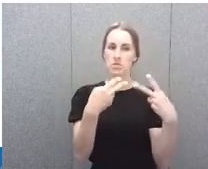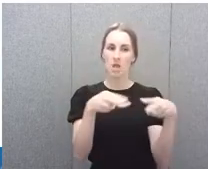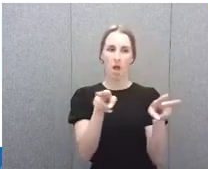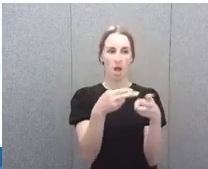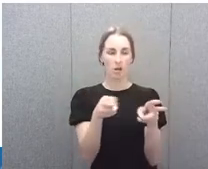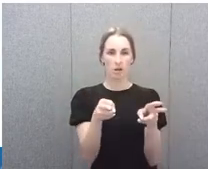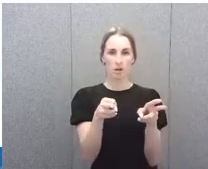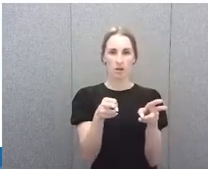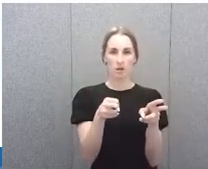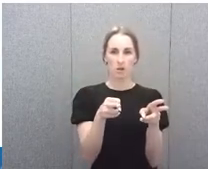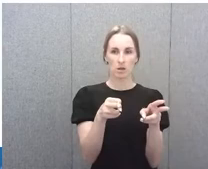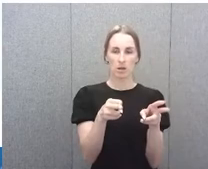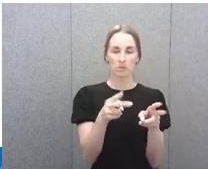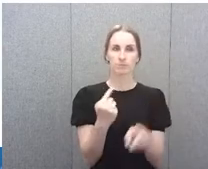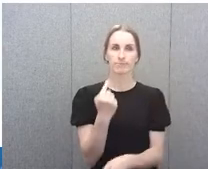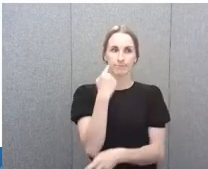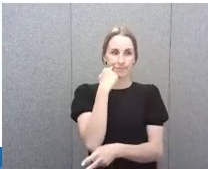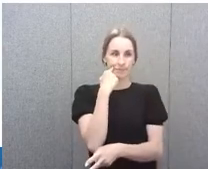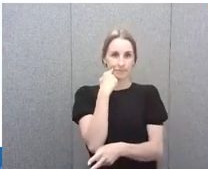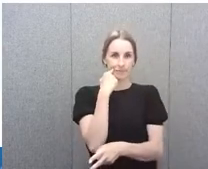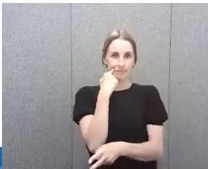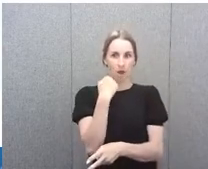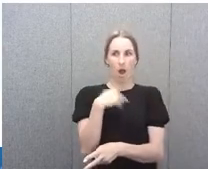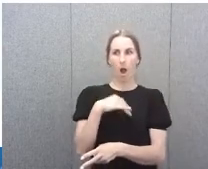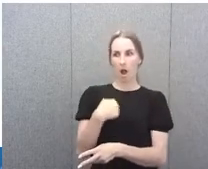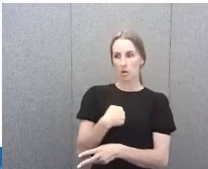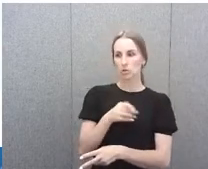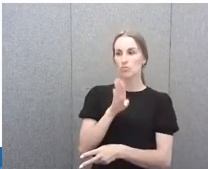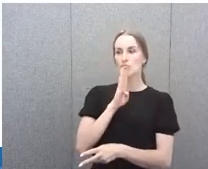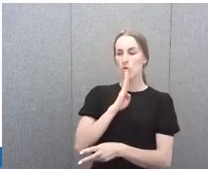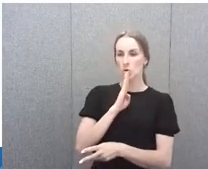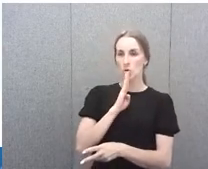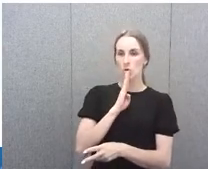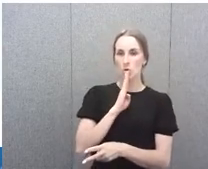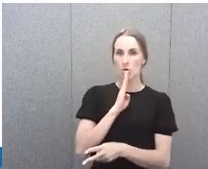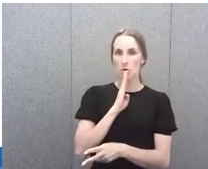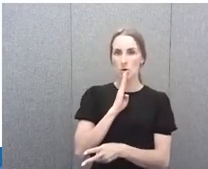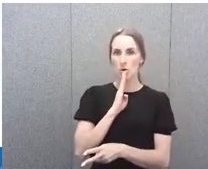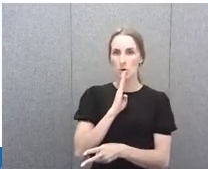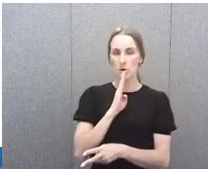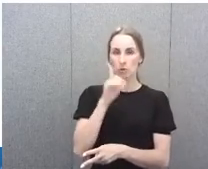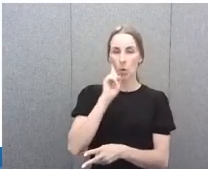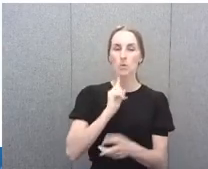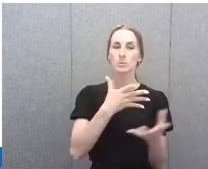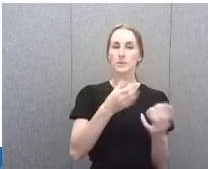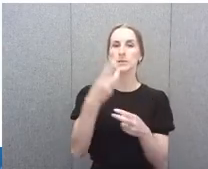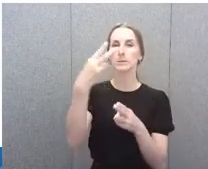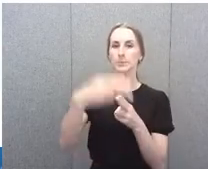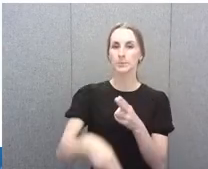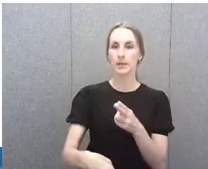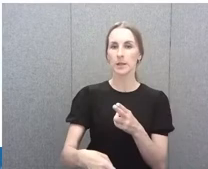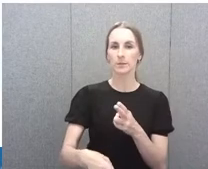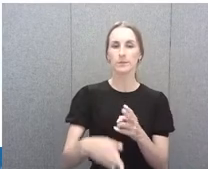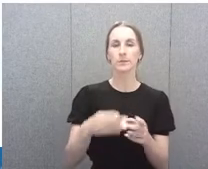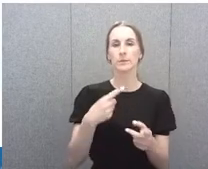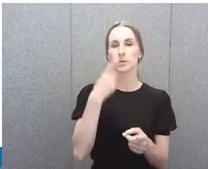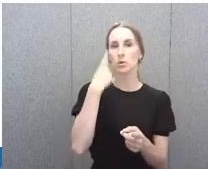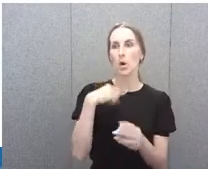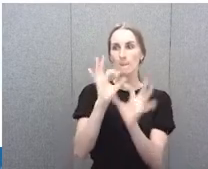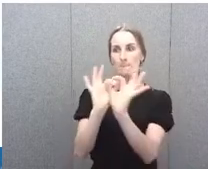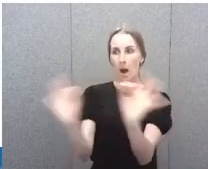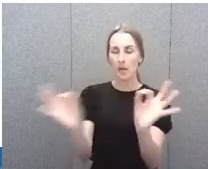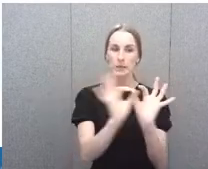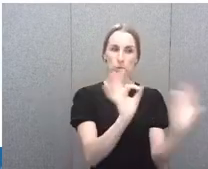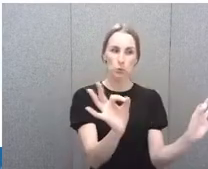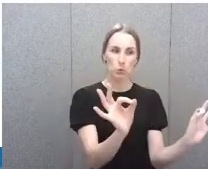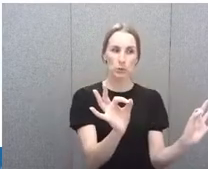такое понимание пришло, и не надо тебе стыдиться того, что ты, будучи женщиной, хочешь участвовать в процессе принятия решений, что, будучи женщиной, ты